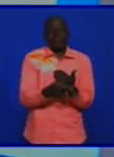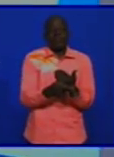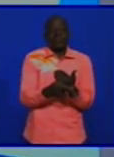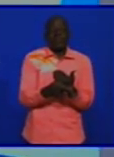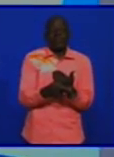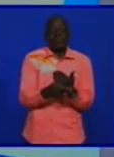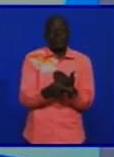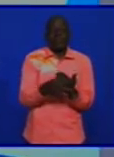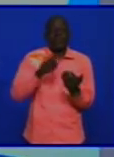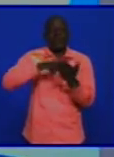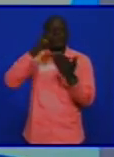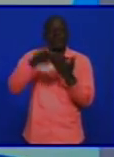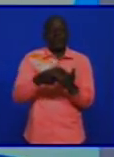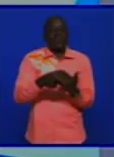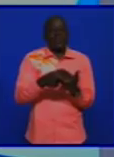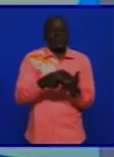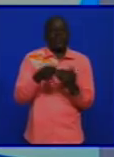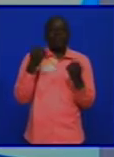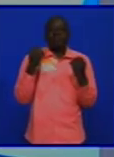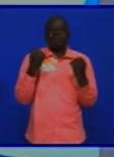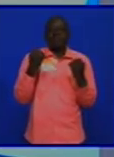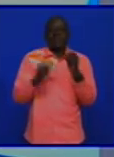le programme est naturellement beaucoup plus